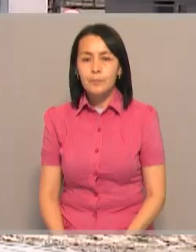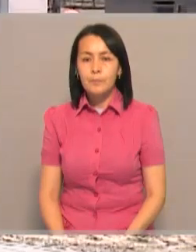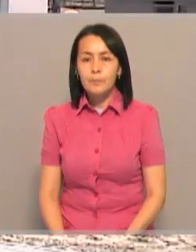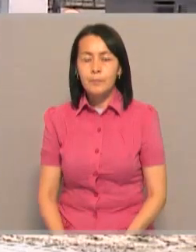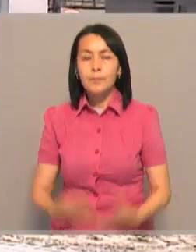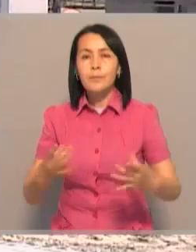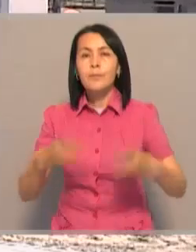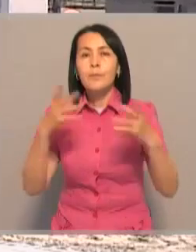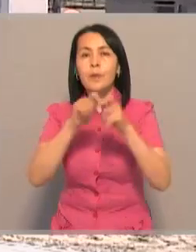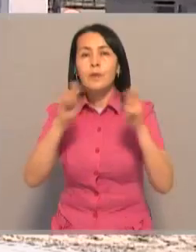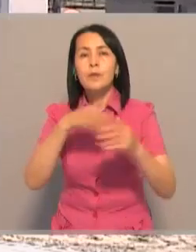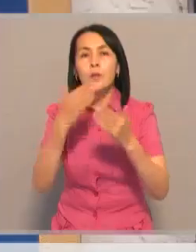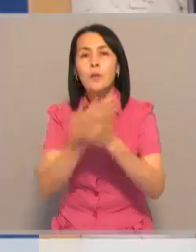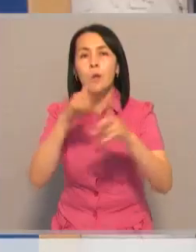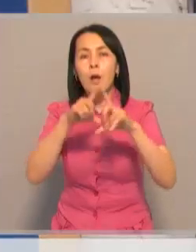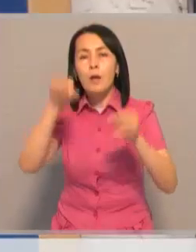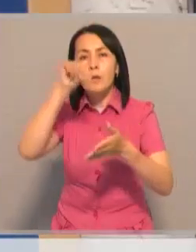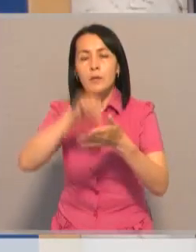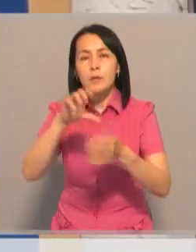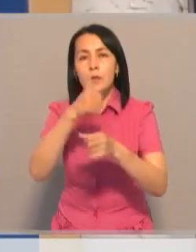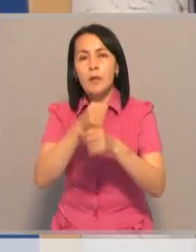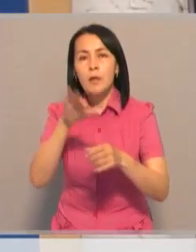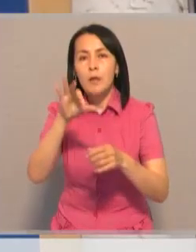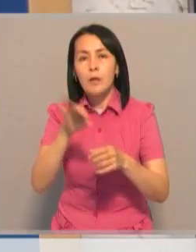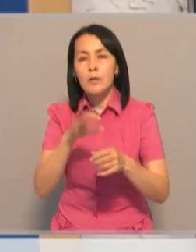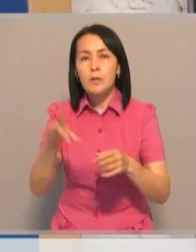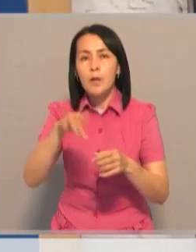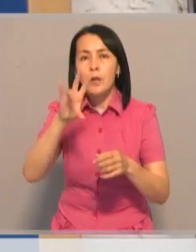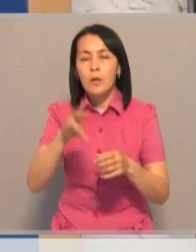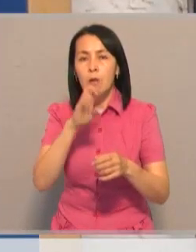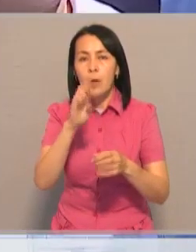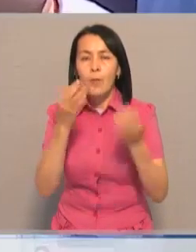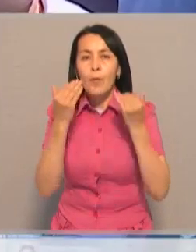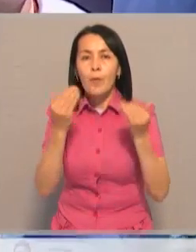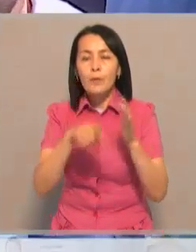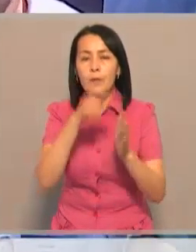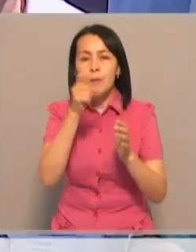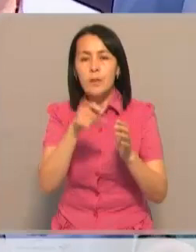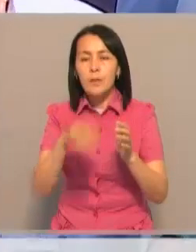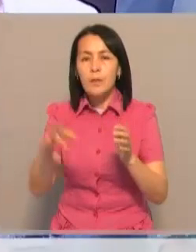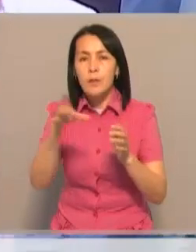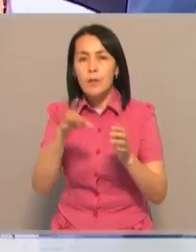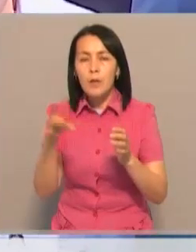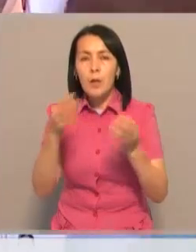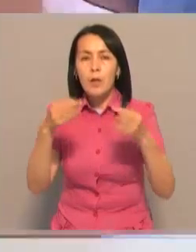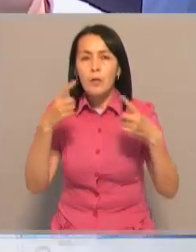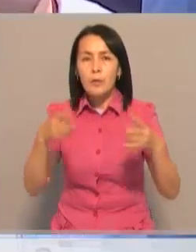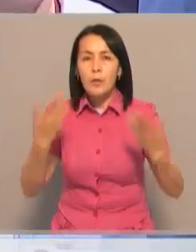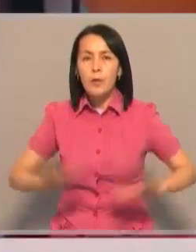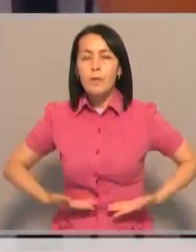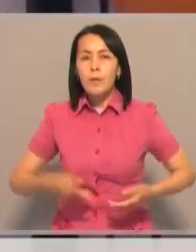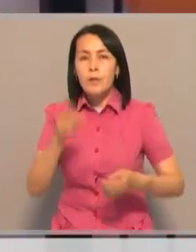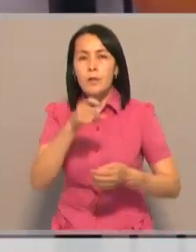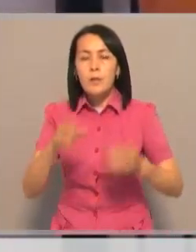В церемонии открытия нового здания приняли участие аким Рудобасенского района Нурбек Бадыраков, депутаты районного маслихата и местные